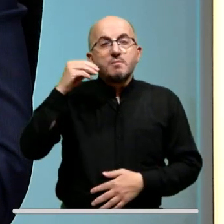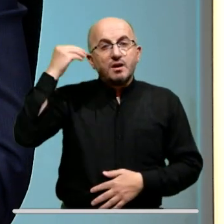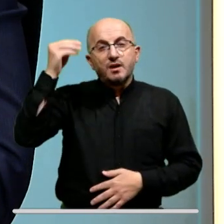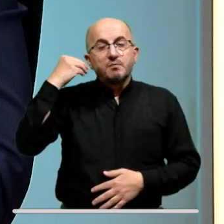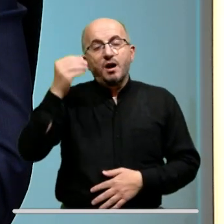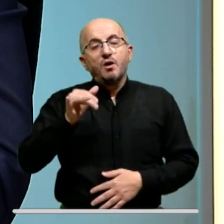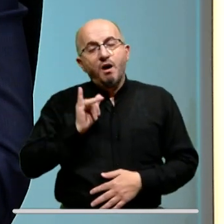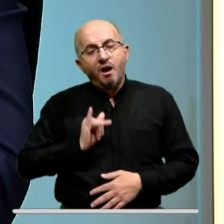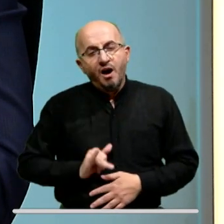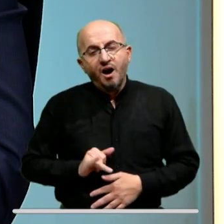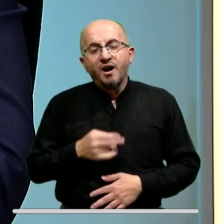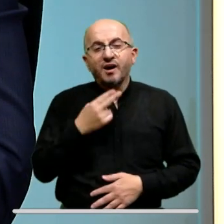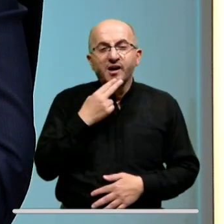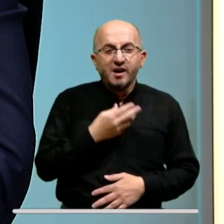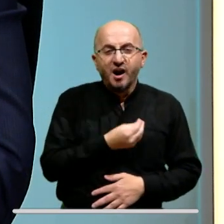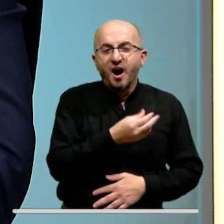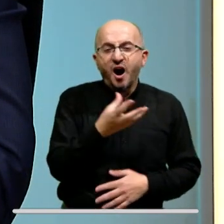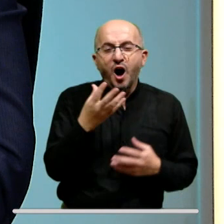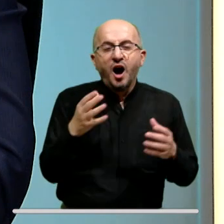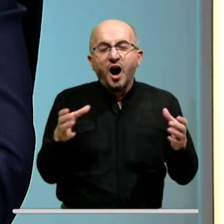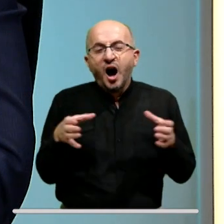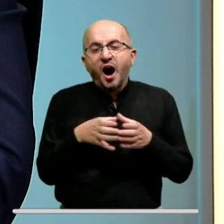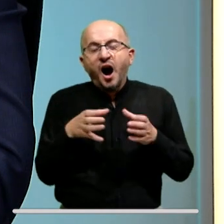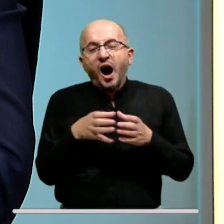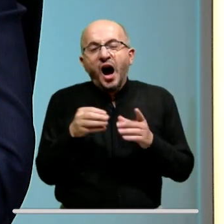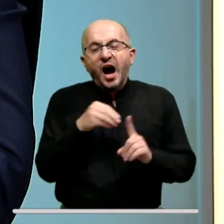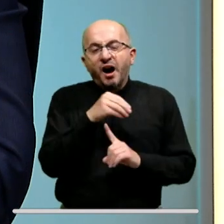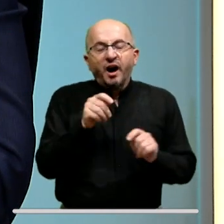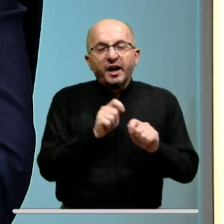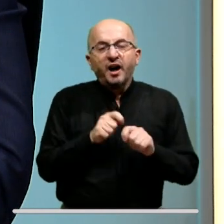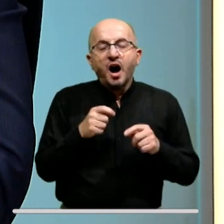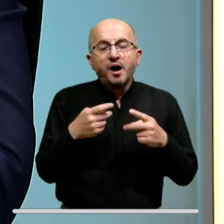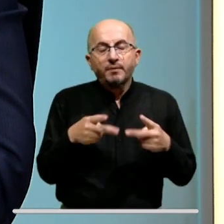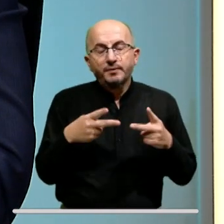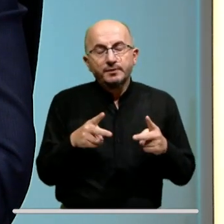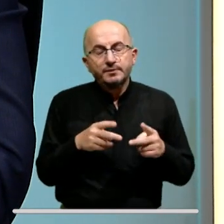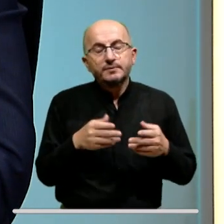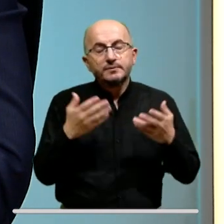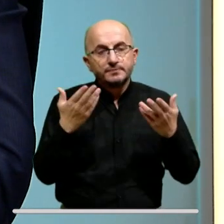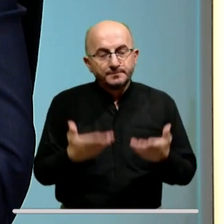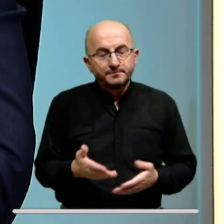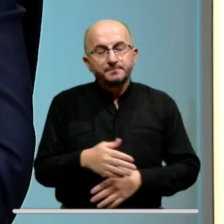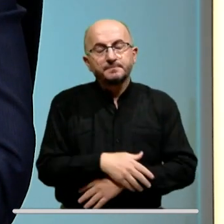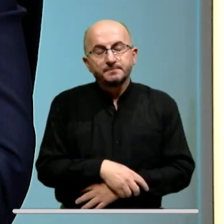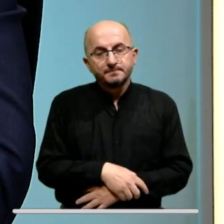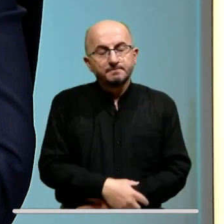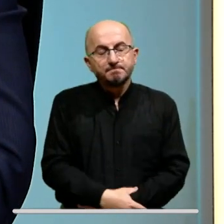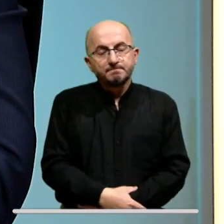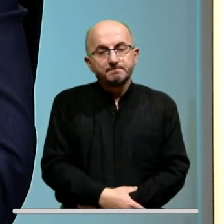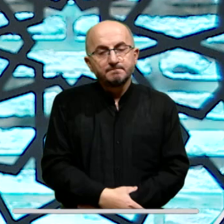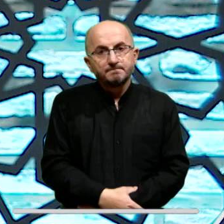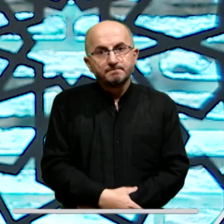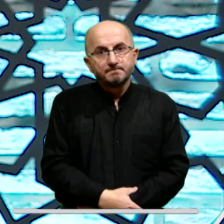çok rahatlıkla kadınlardan oluşan bir cemaate namaz kıldırabilir ve kıldırdığı namaz da sahihtir, geçerlidir. Eyvallah. Allah kabul